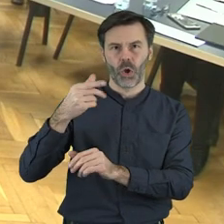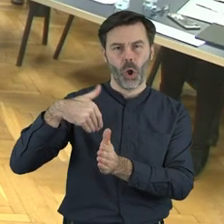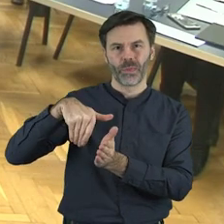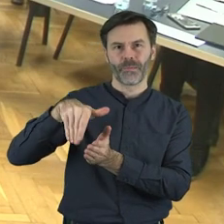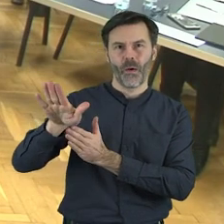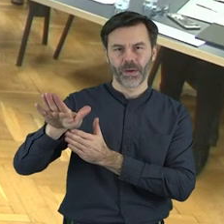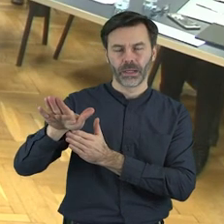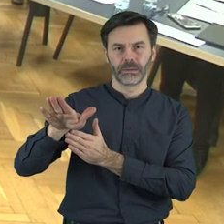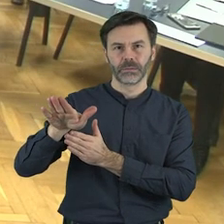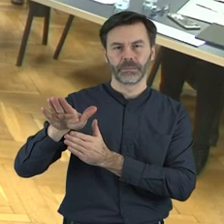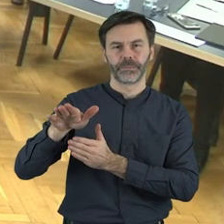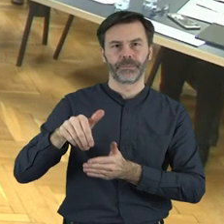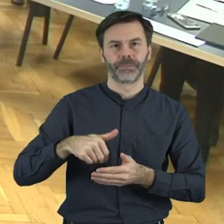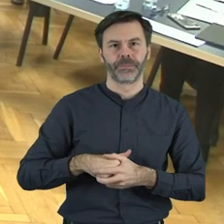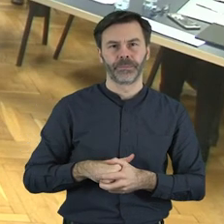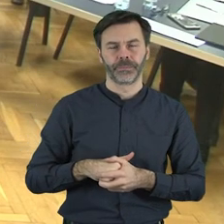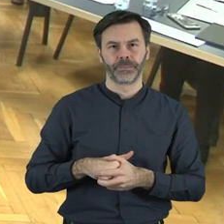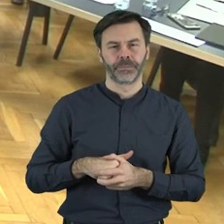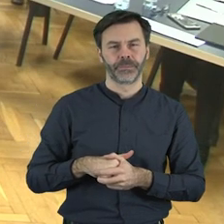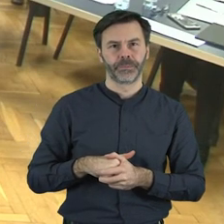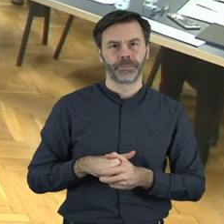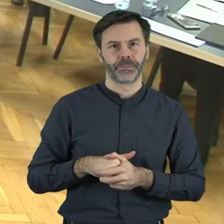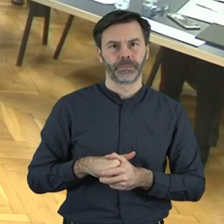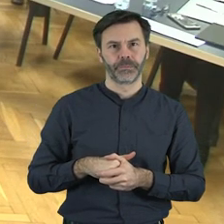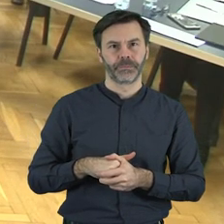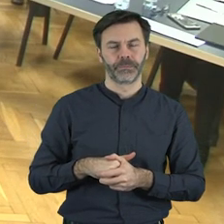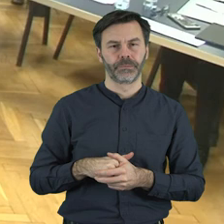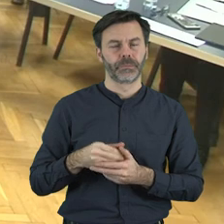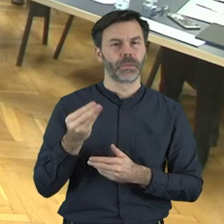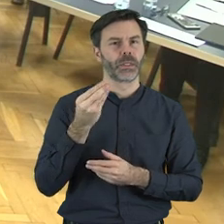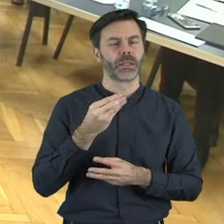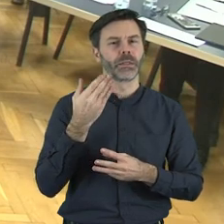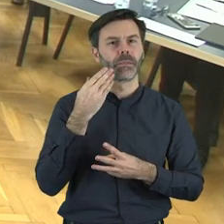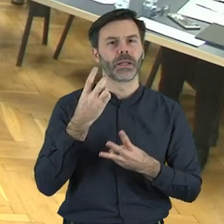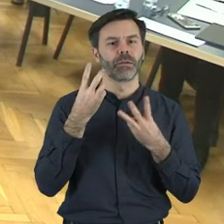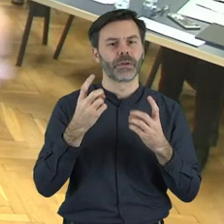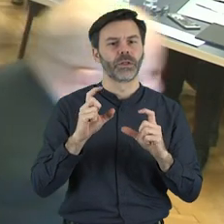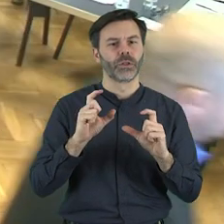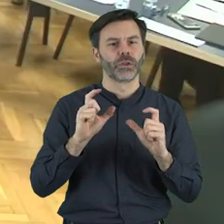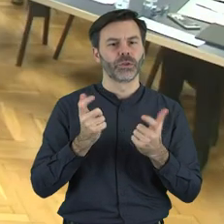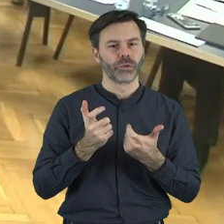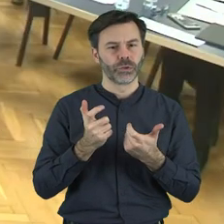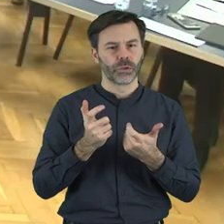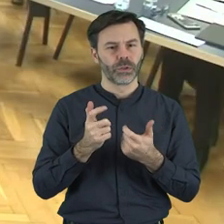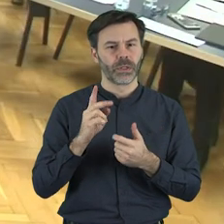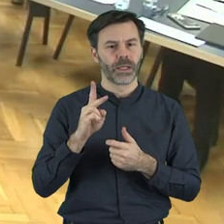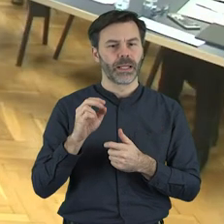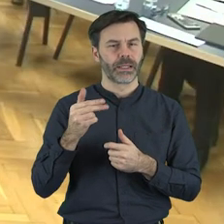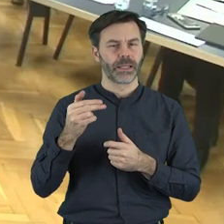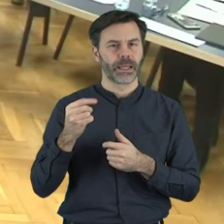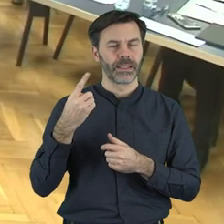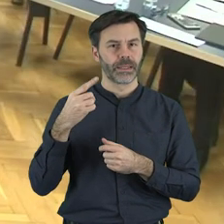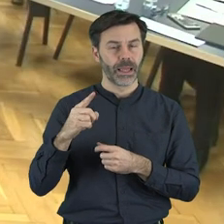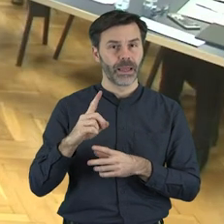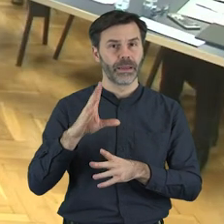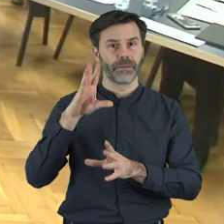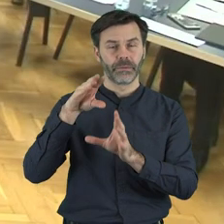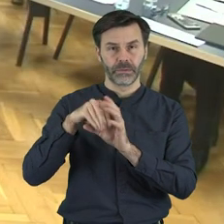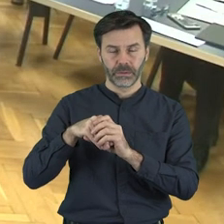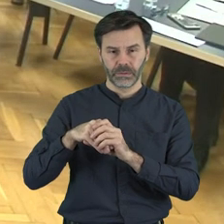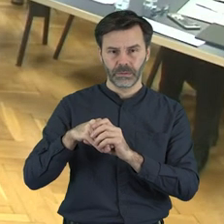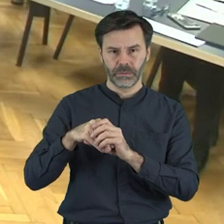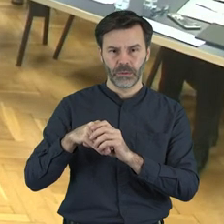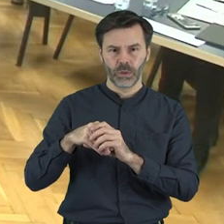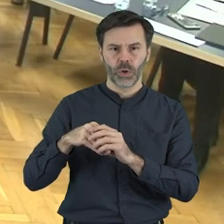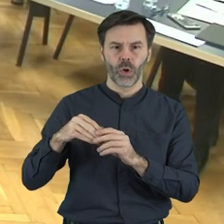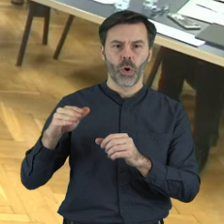bardzo ważną, to rozszerzenie składu członkowskiego nowej LGD na wezwanie do uzupełnienia przez Urząd Marszałkowski Województwa Łódzkiego w temacie